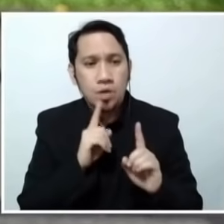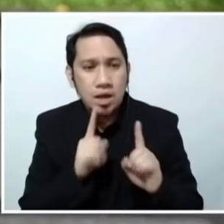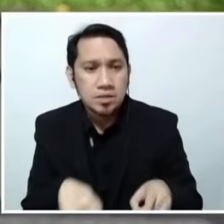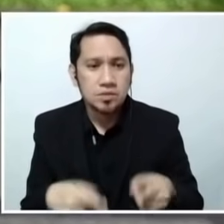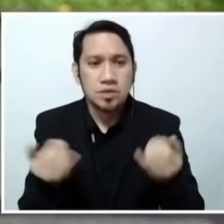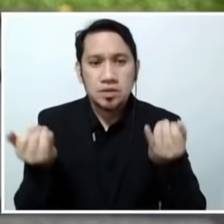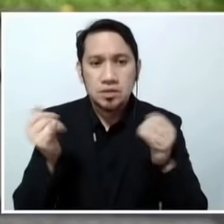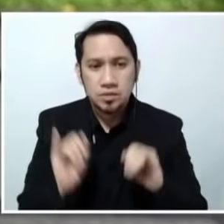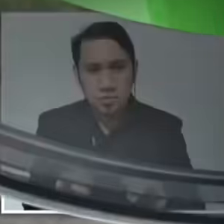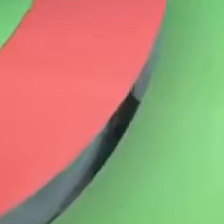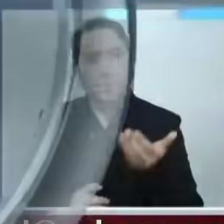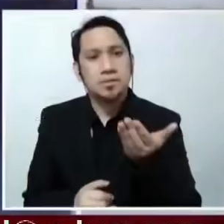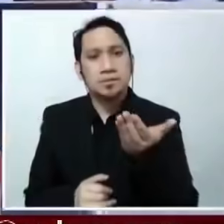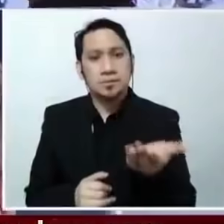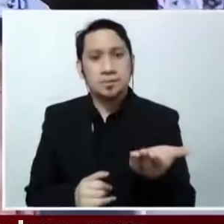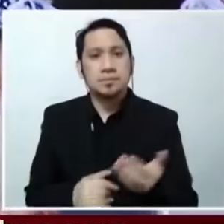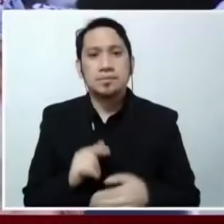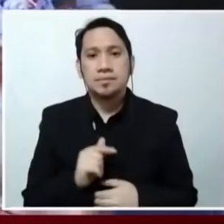Ann Torres.